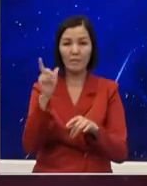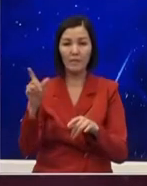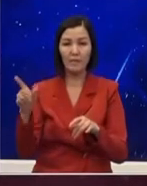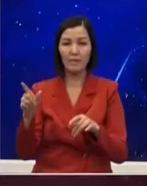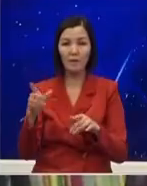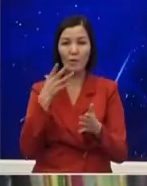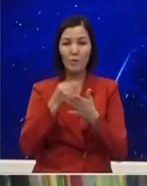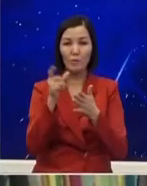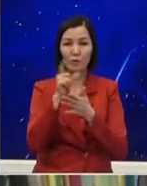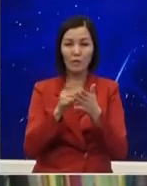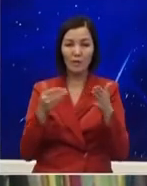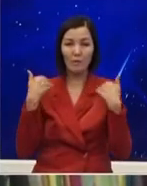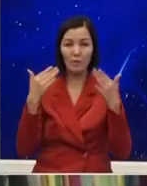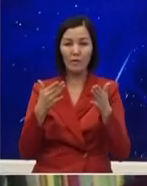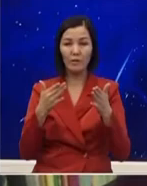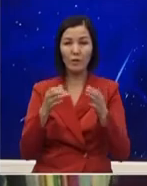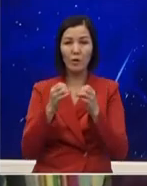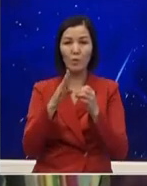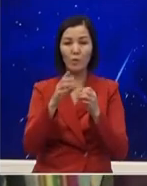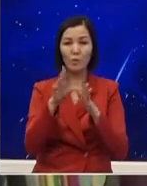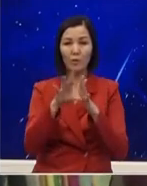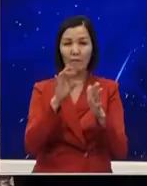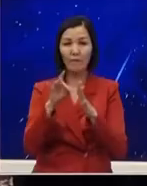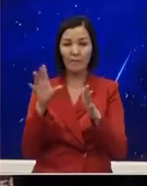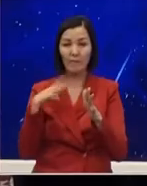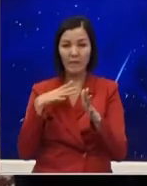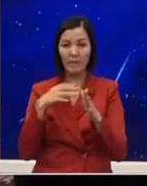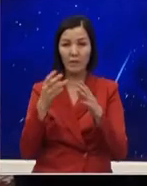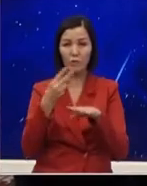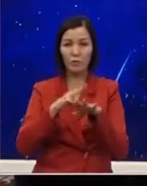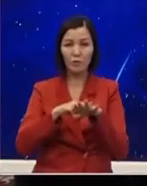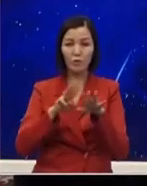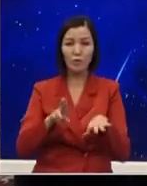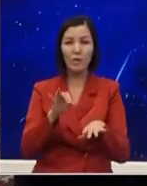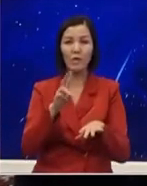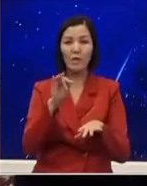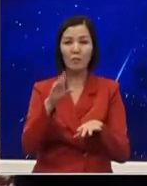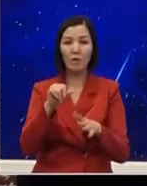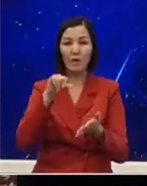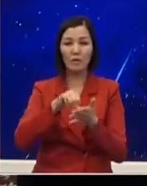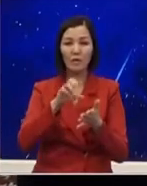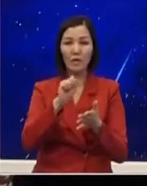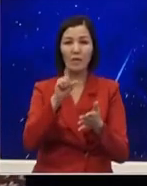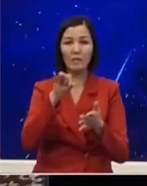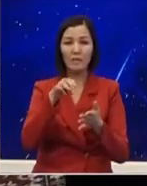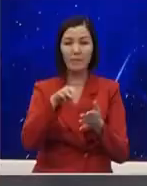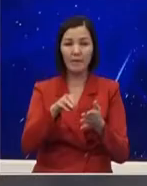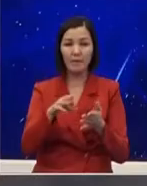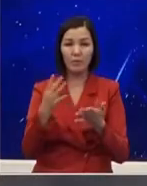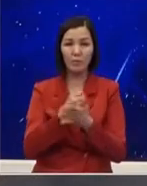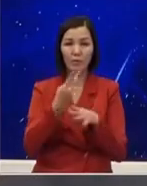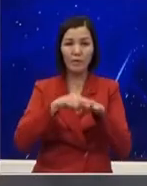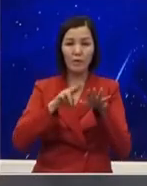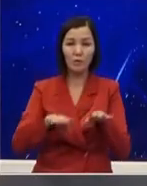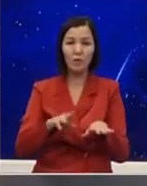өлеңдерін ұсынған. Ақтық сынға тек олардың 14-і ғана өтіпті. Үшінші орын Кербұлақ ауданының қатысушысы Азамат Ақылбековке. Ал